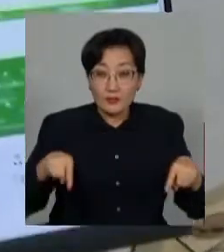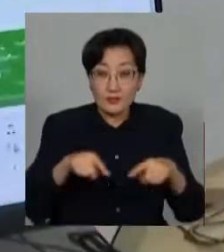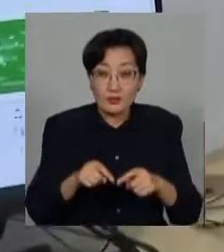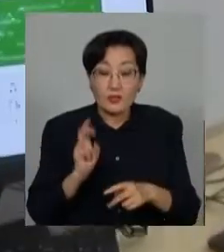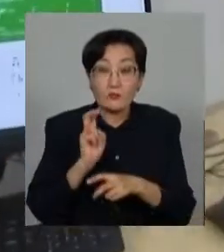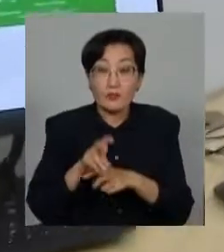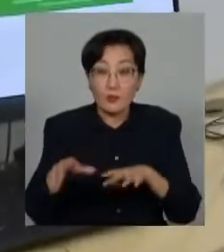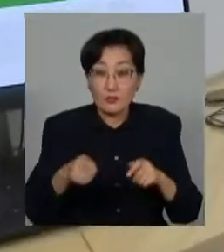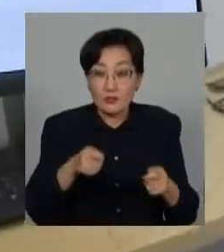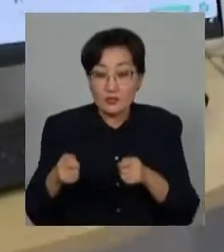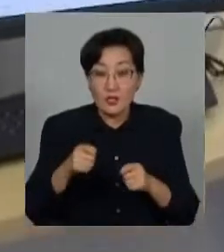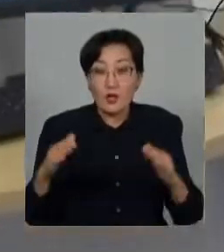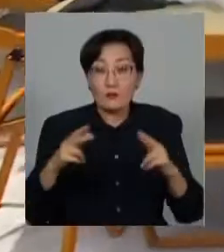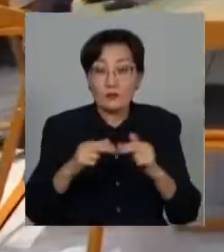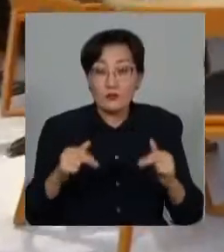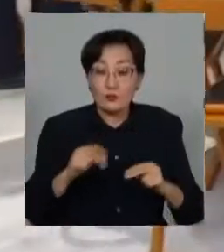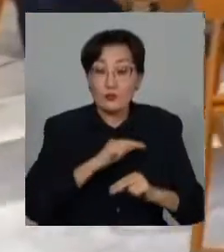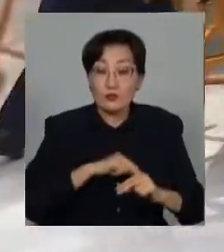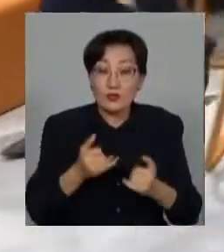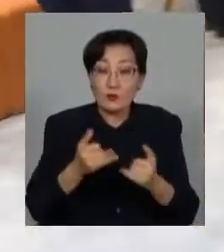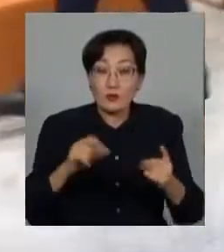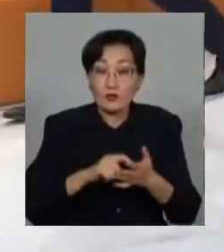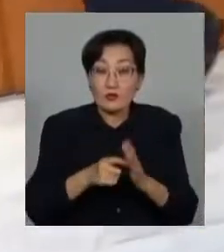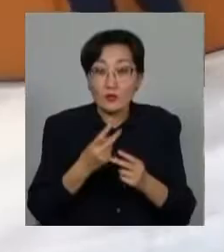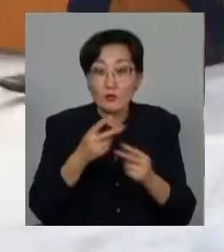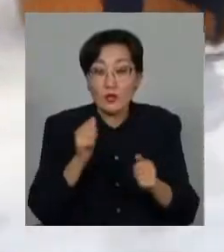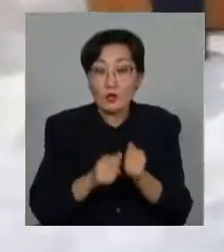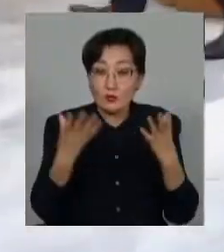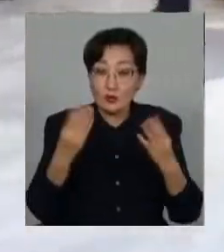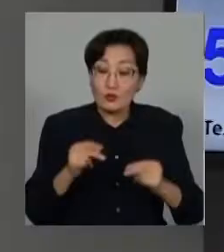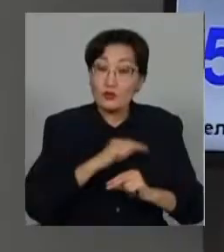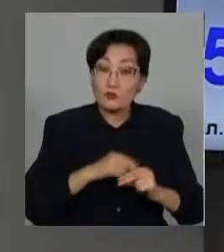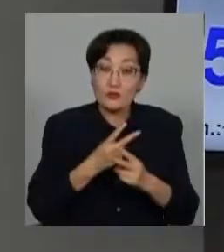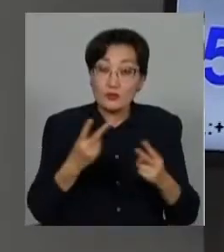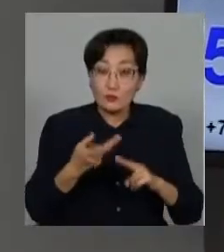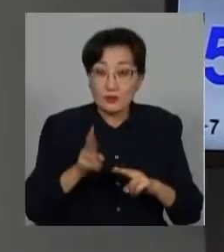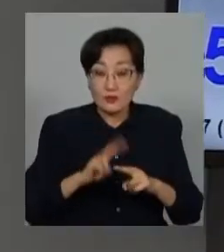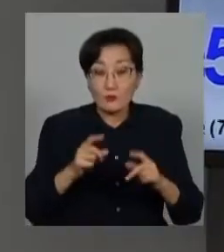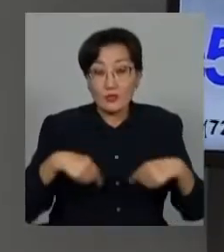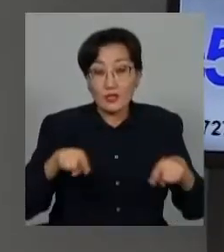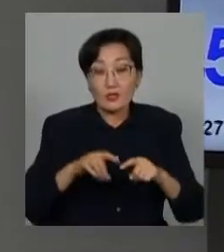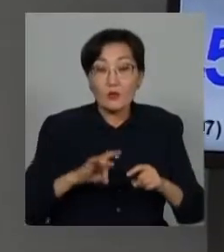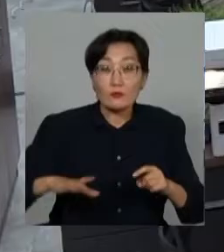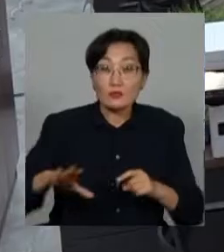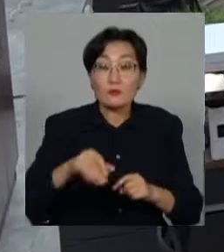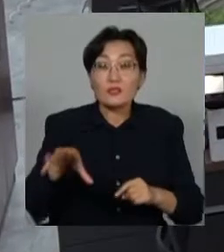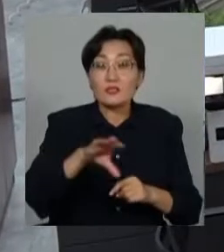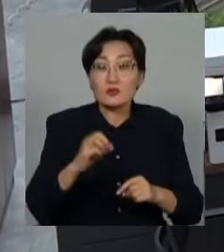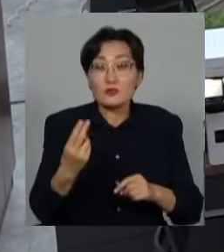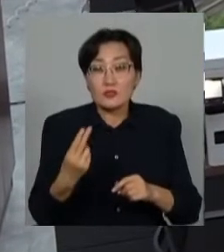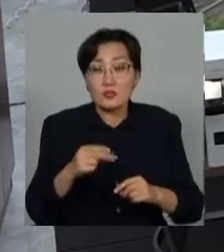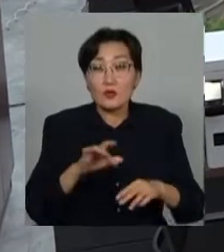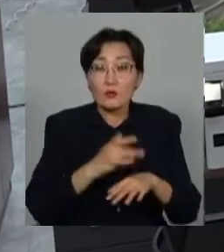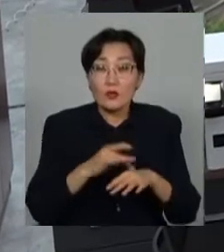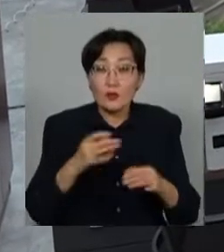президент ғимараттың қызмет көрсету залын аралап, күнделікті жұмысымен танысты. Осы ретте мекеме республикадағы барлық әлеуметтік қызметтерді